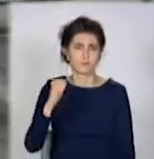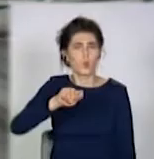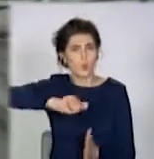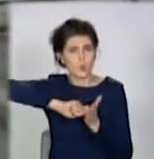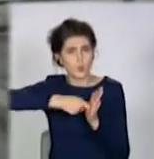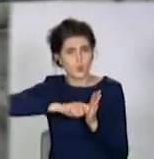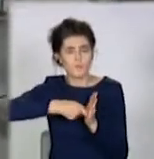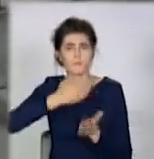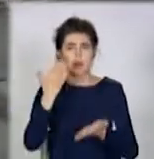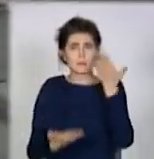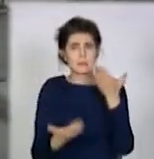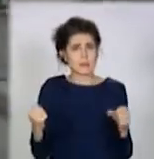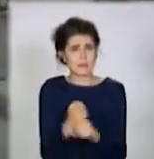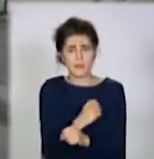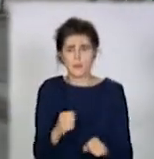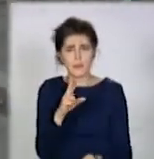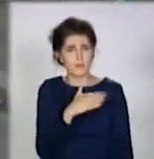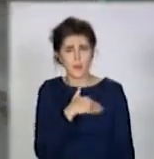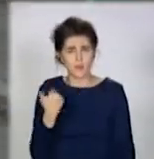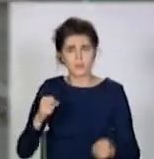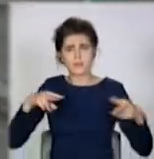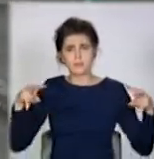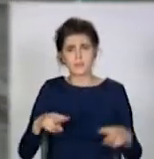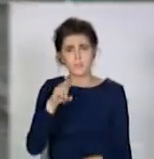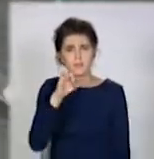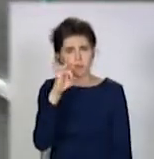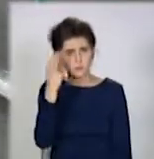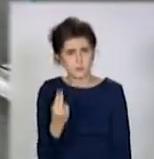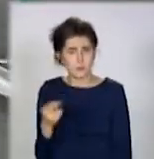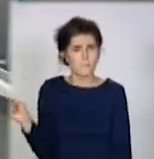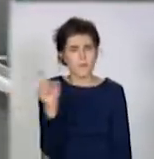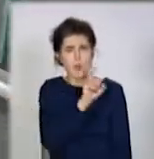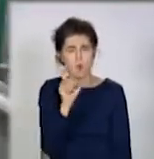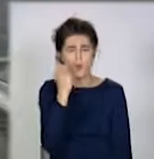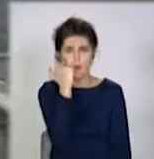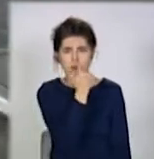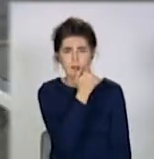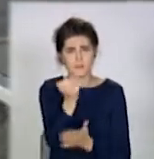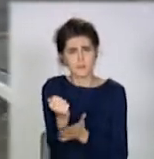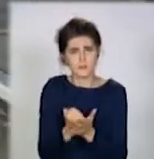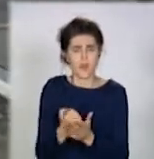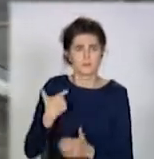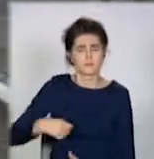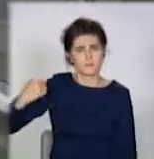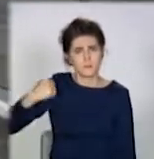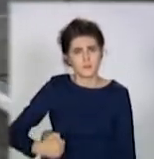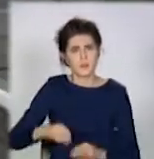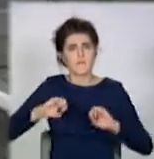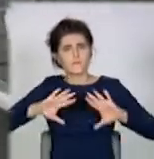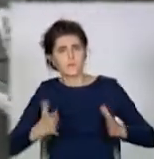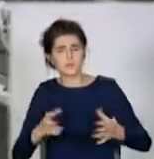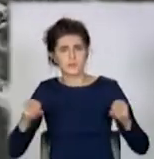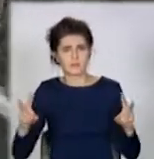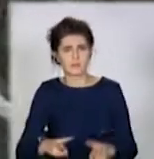тих, хто битися не хоче, підійде перцовий балончик. Головне – тримати його під рукою. Якщо використати цей спрей правильно, то для